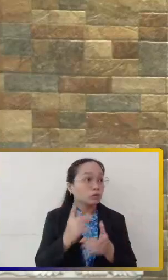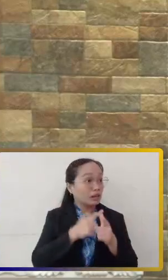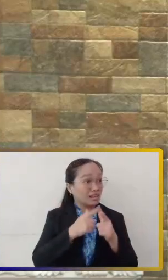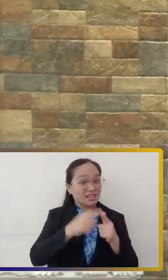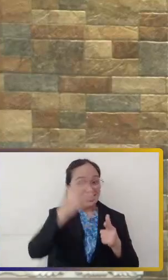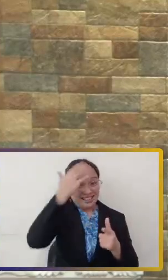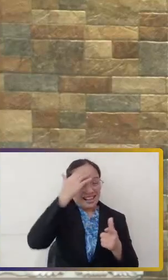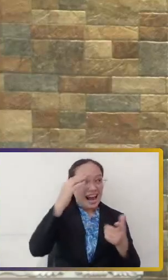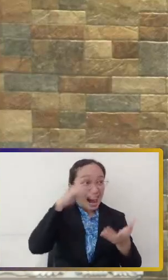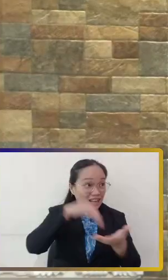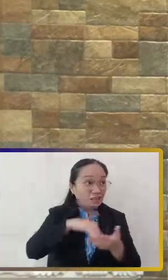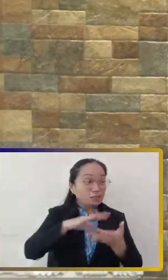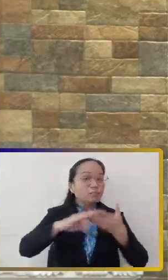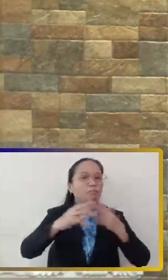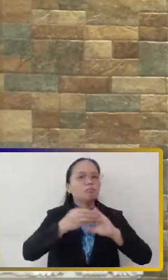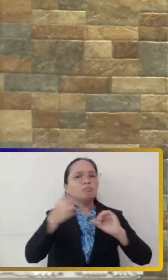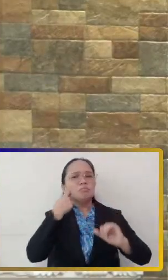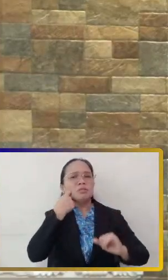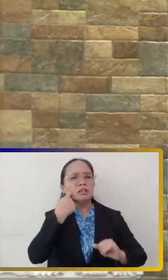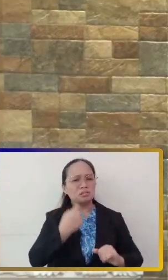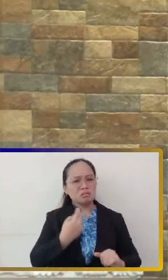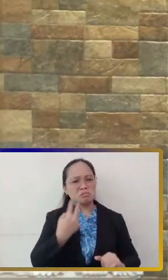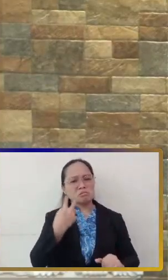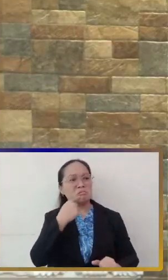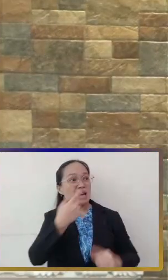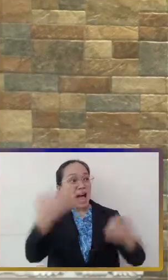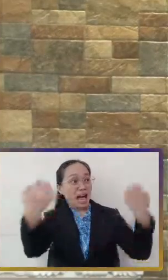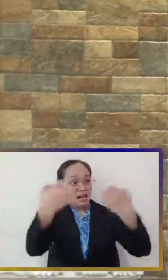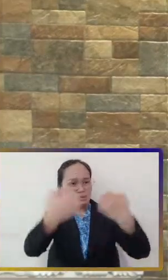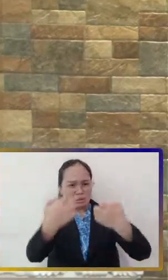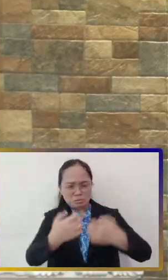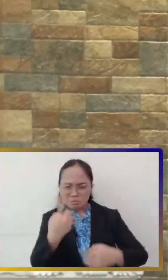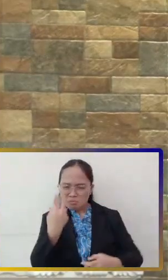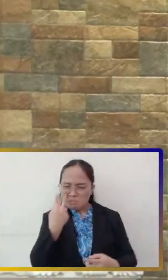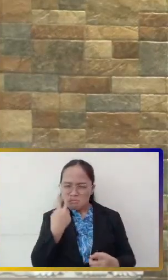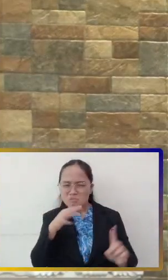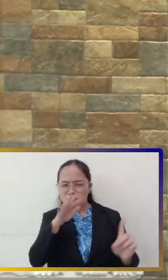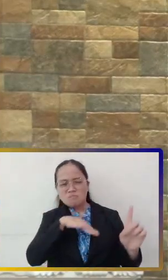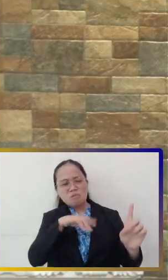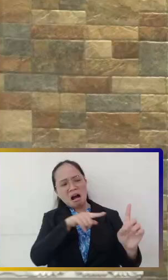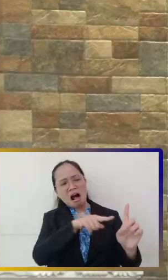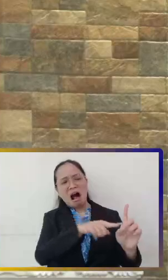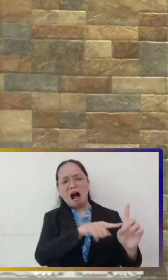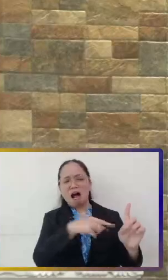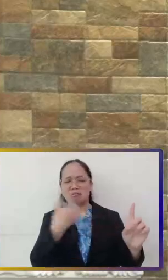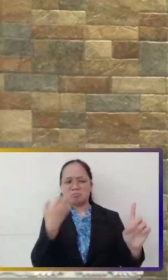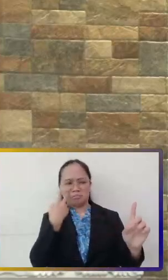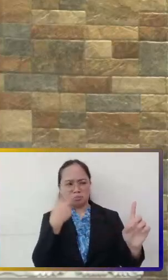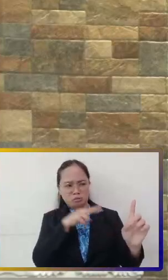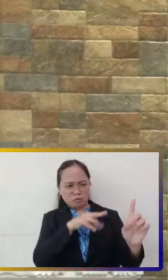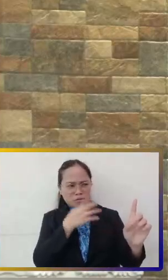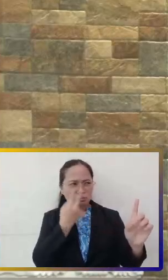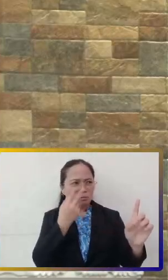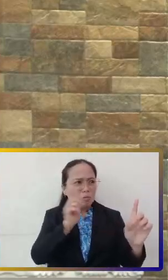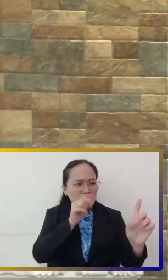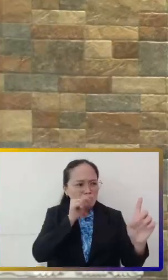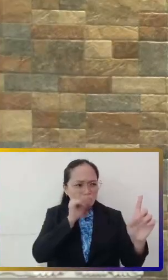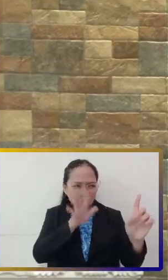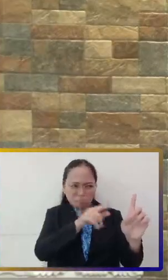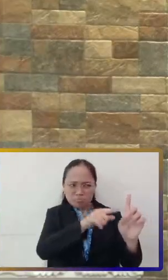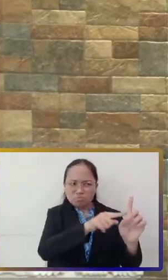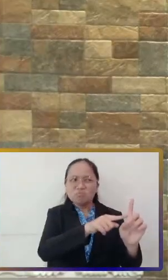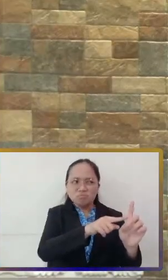ay gusto rin nila kasi nakita nila kung ano ang blessing. By the way, bago